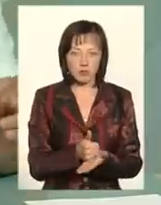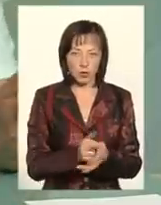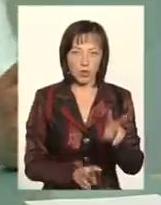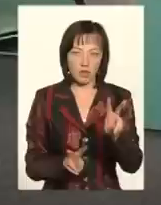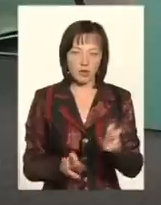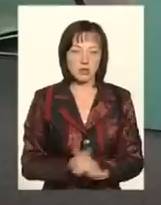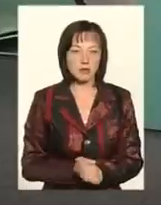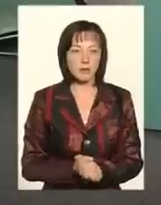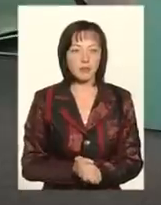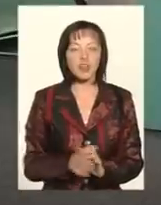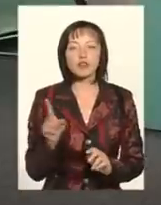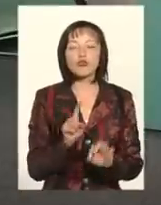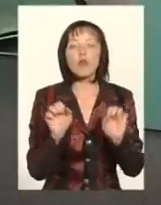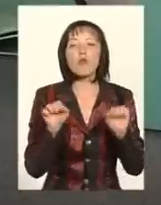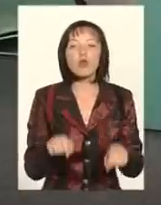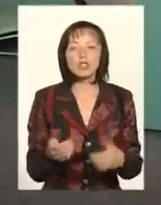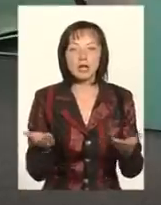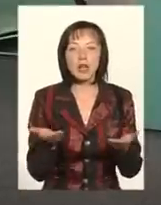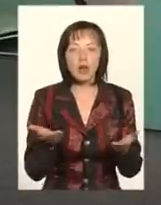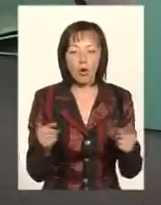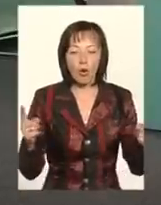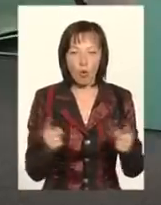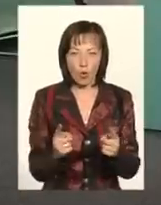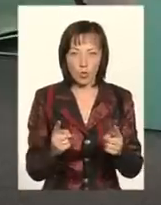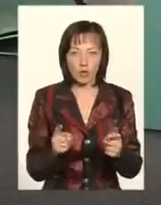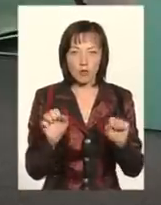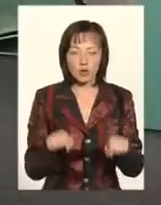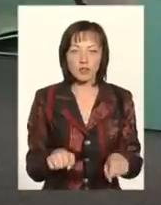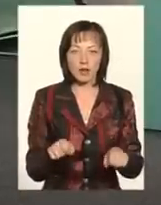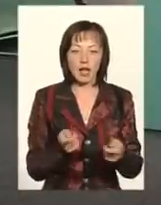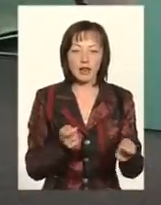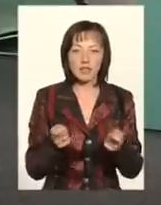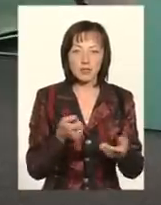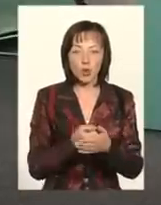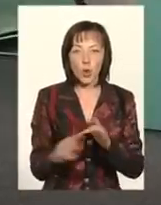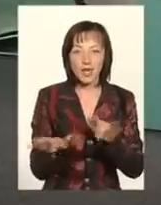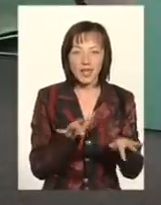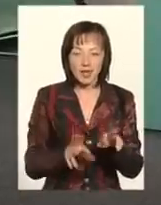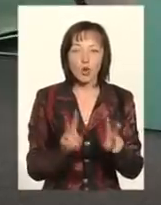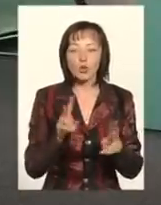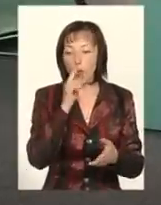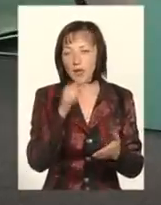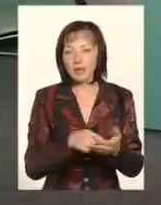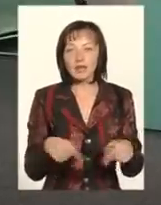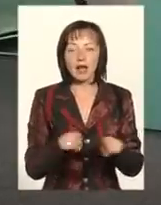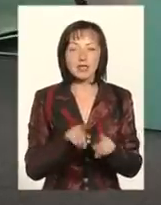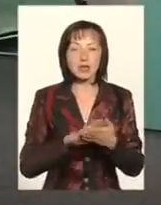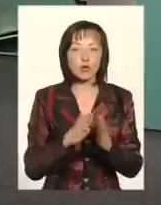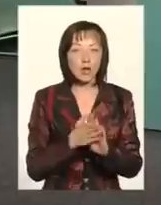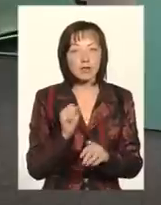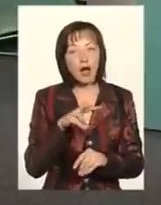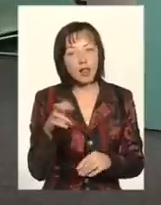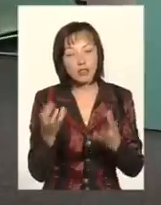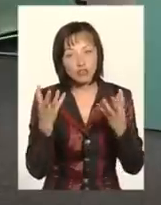тезис можете який короткий можливо керівництво до дії для тих хто опинився в такій же ситуації